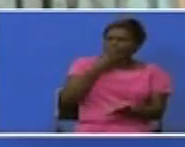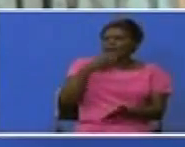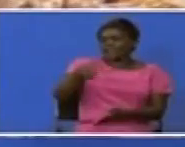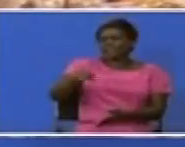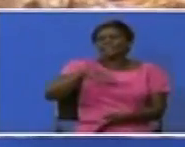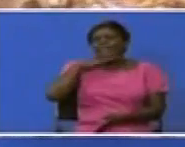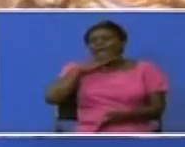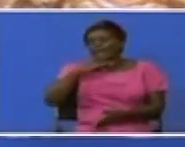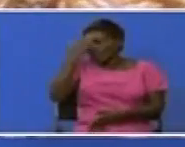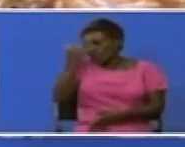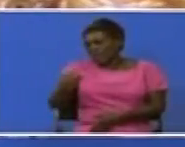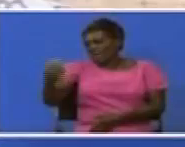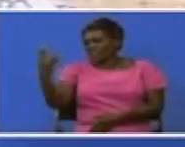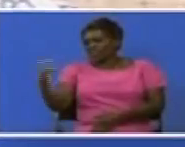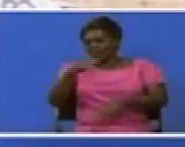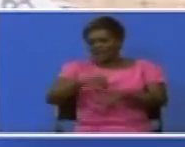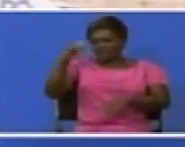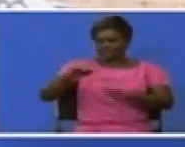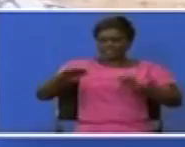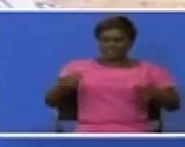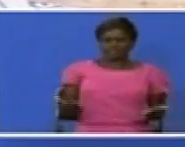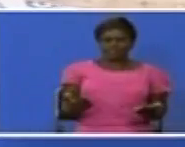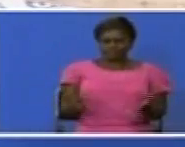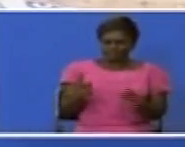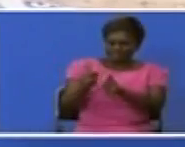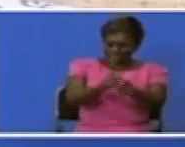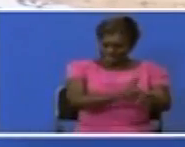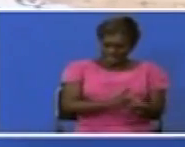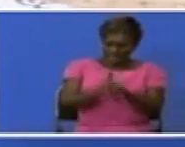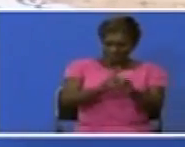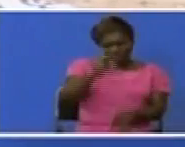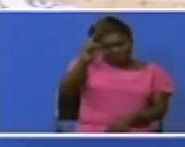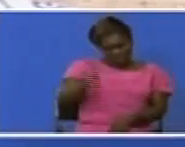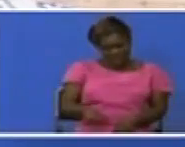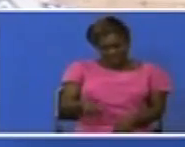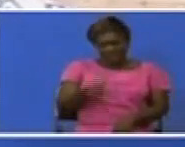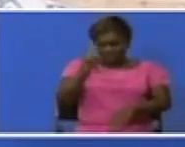na kuathiri wengine wanne. And we must be very careful about the products